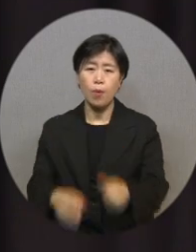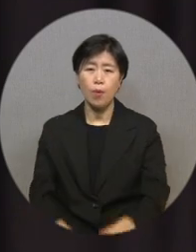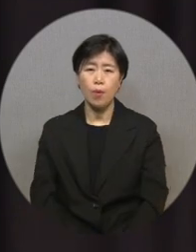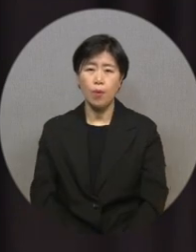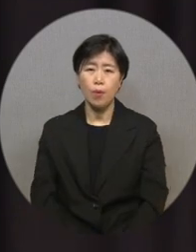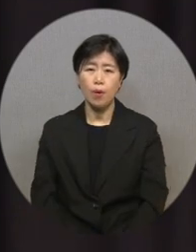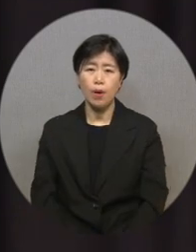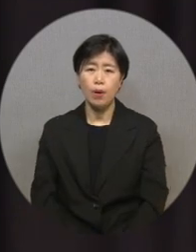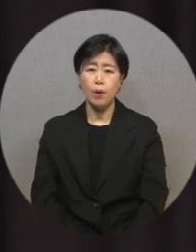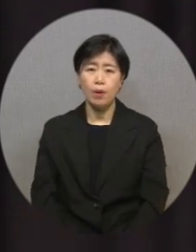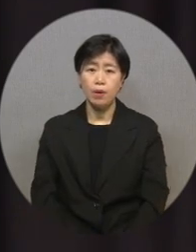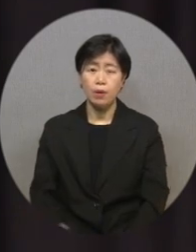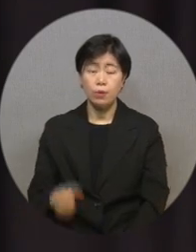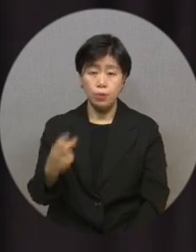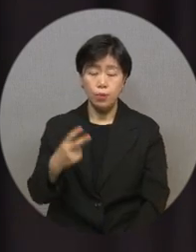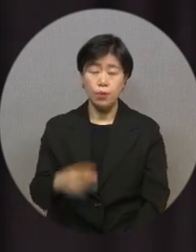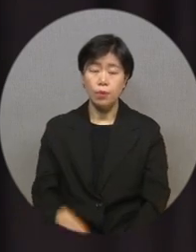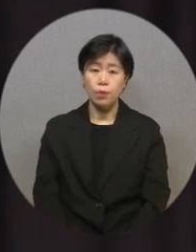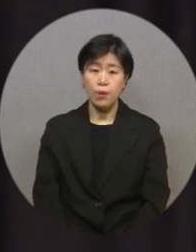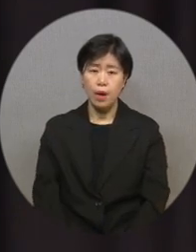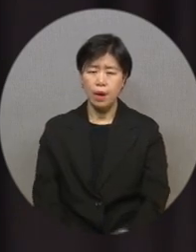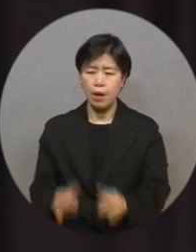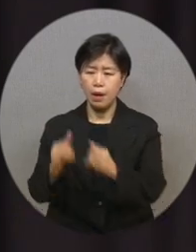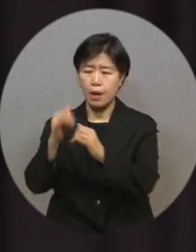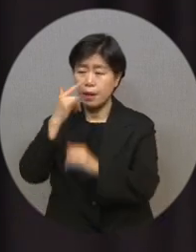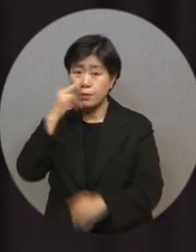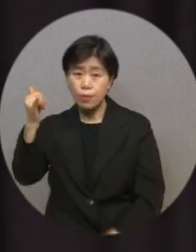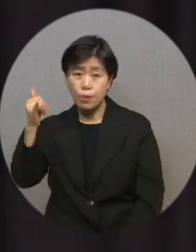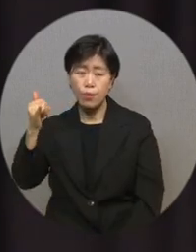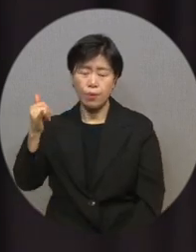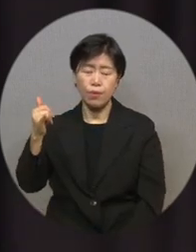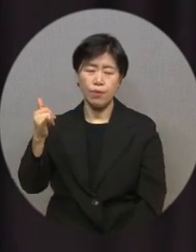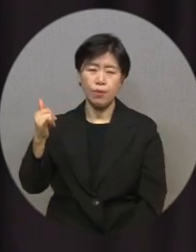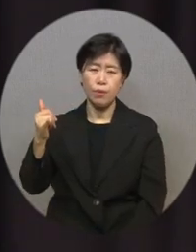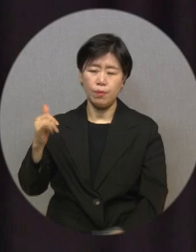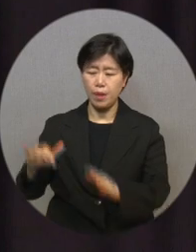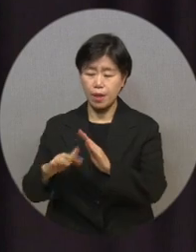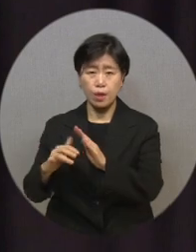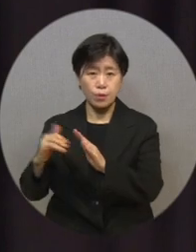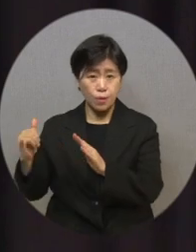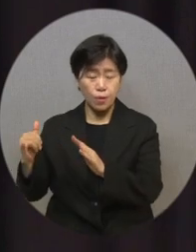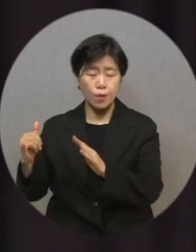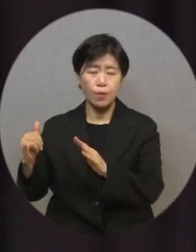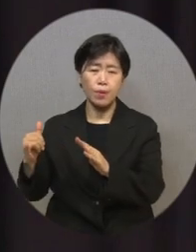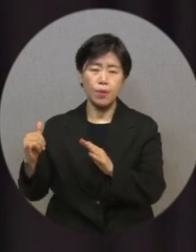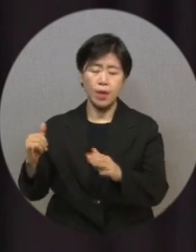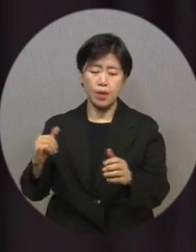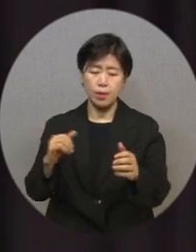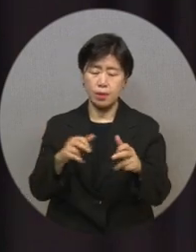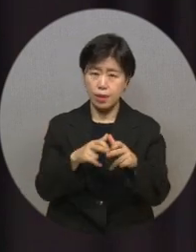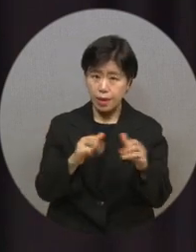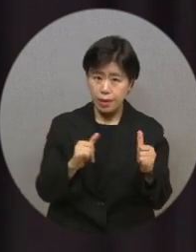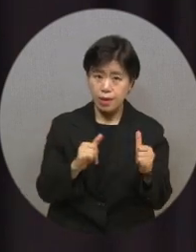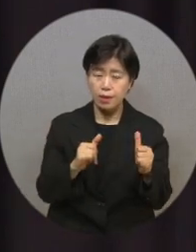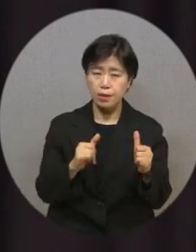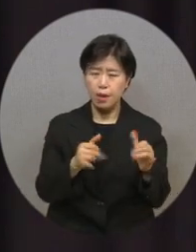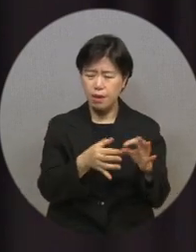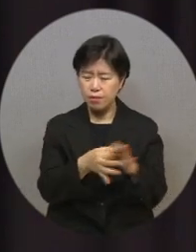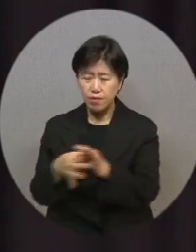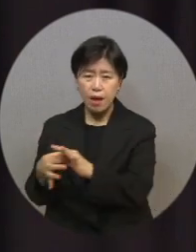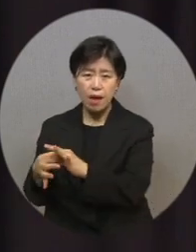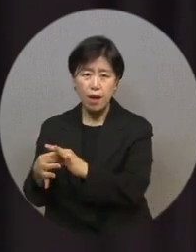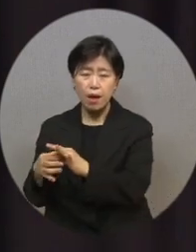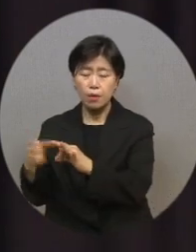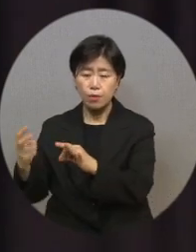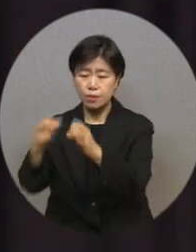같은 경우는 이게 가족하고 다 연결이 돼 있고 또 그 가족은 또 지역 사회하고 다 연결이 돼 있지 않습니까